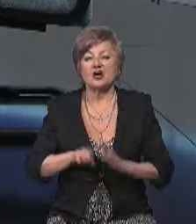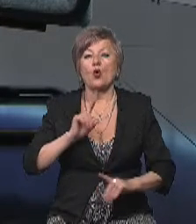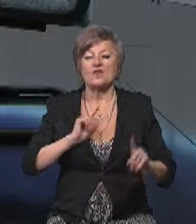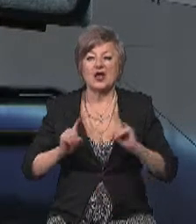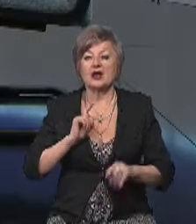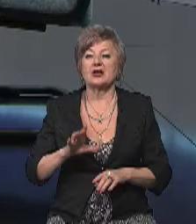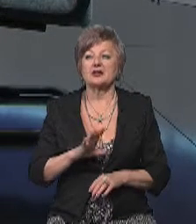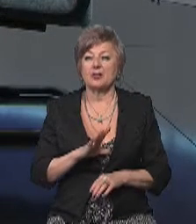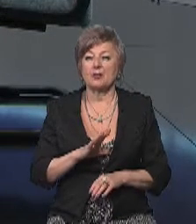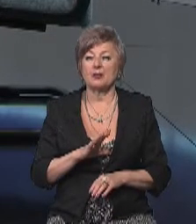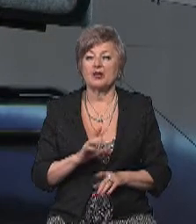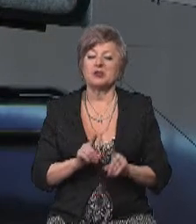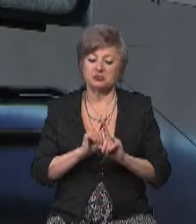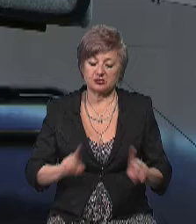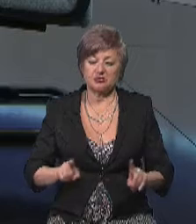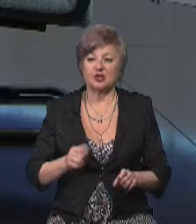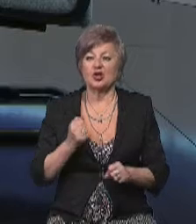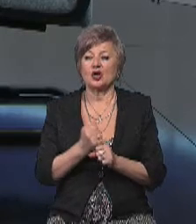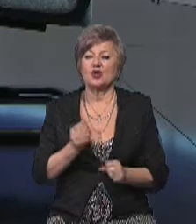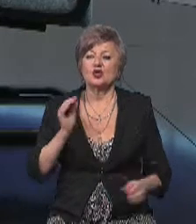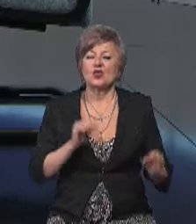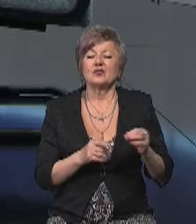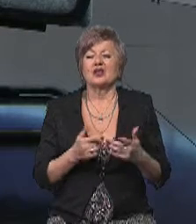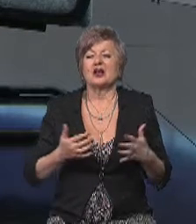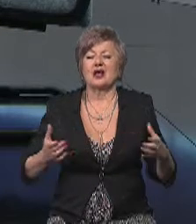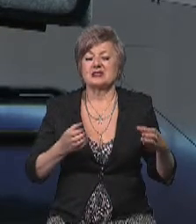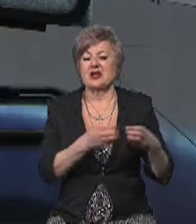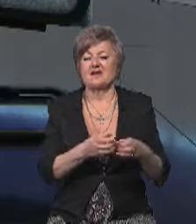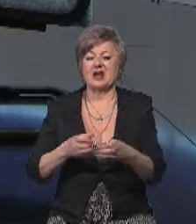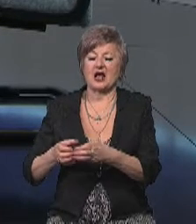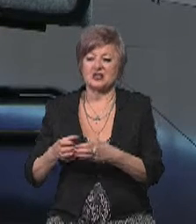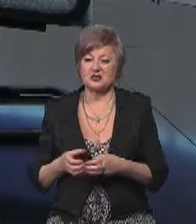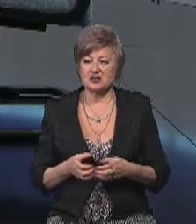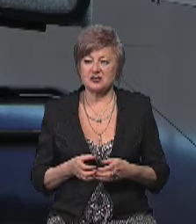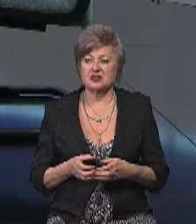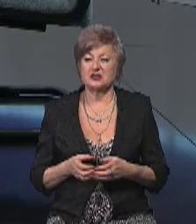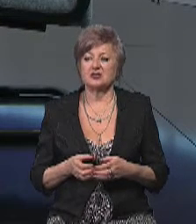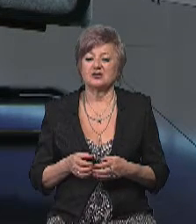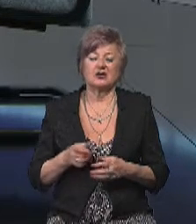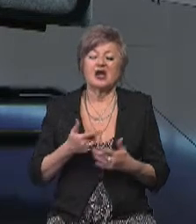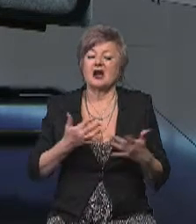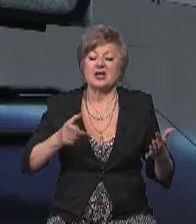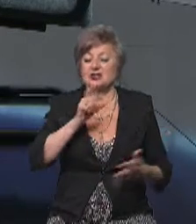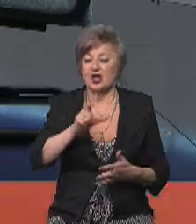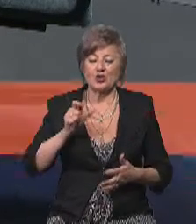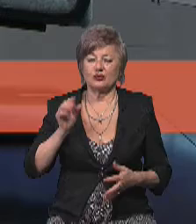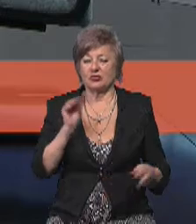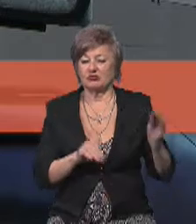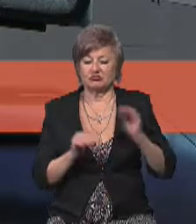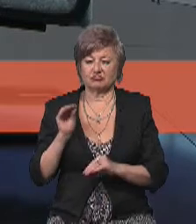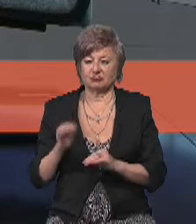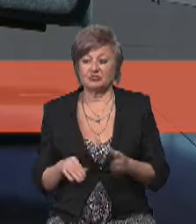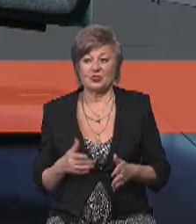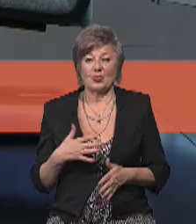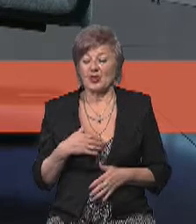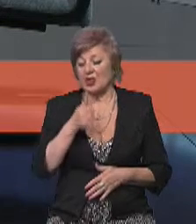була неоднорідна. Вона складалась з різних фракцій, вона була насичена різними людьми, тому я